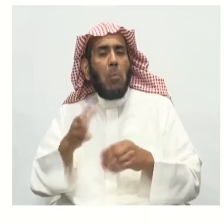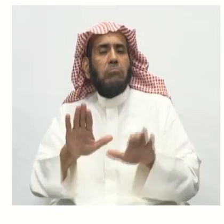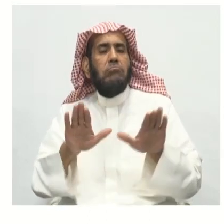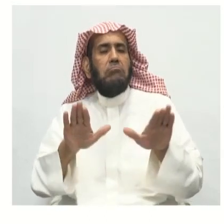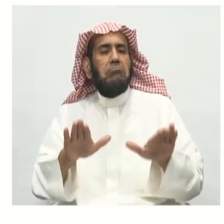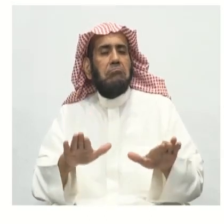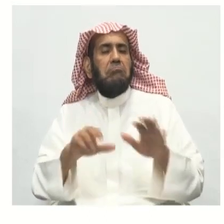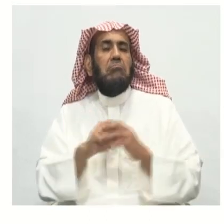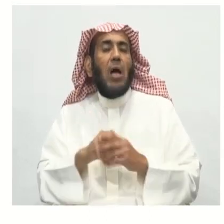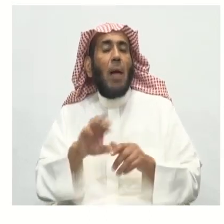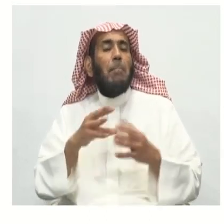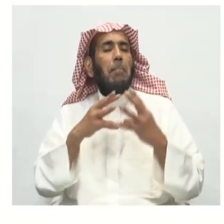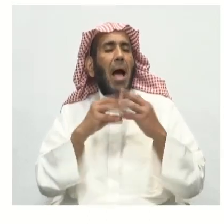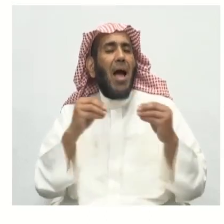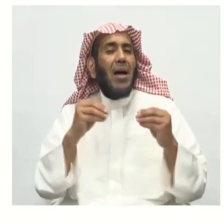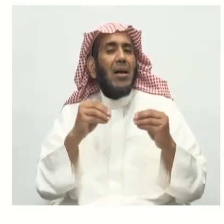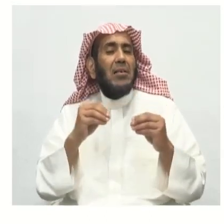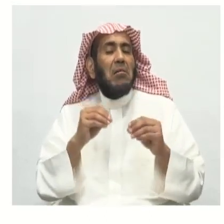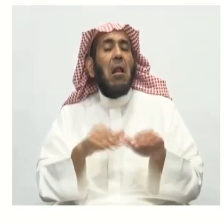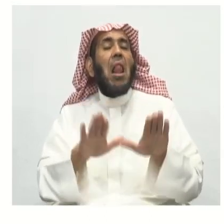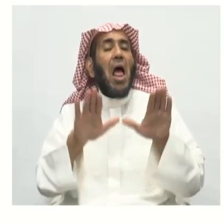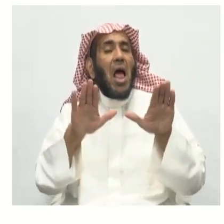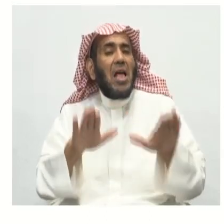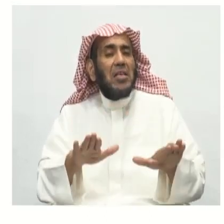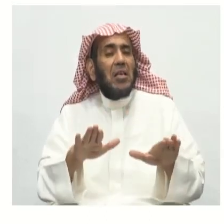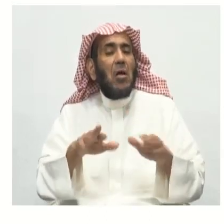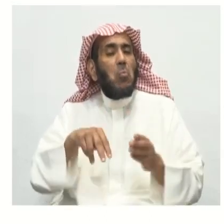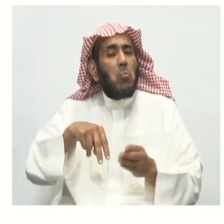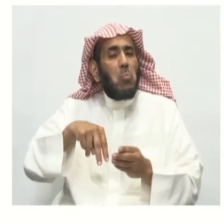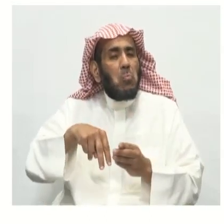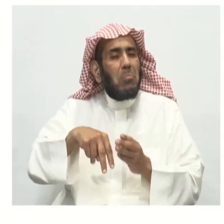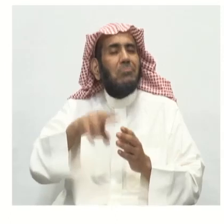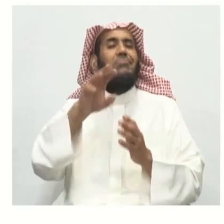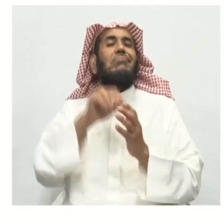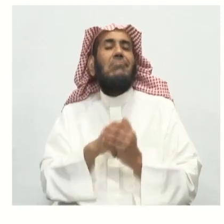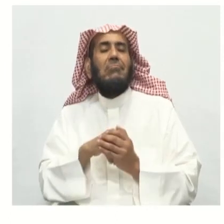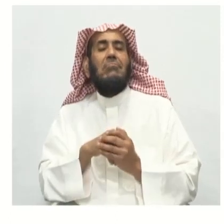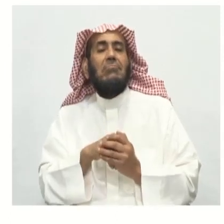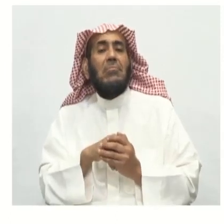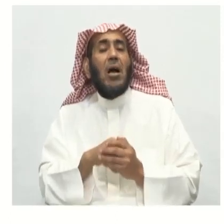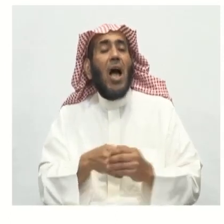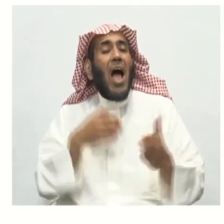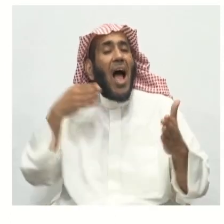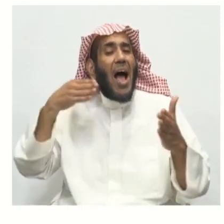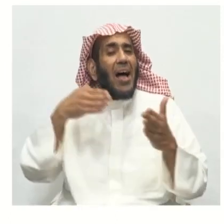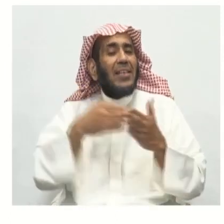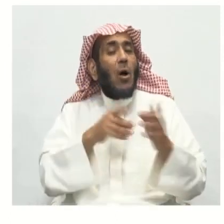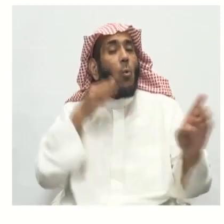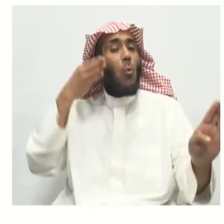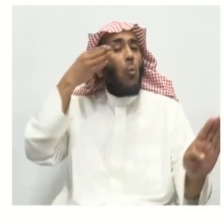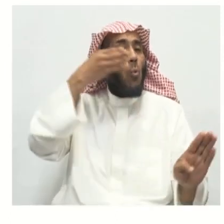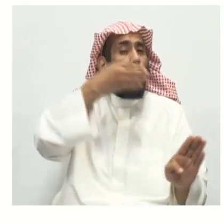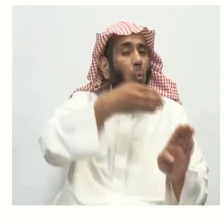ابرح اي لا ازال سائرا حتى ابلغ